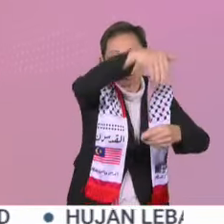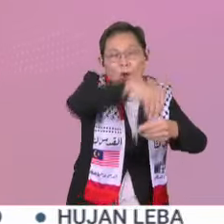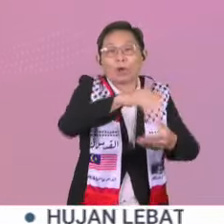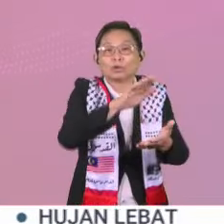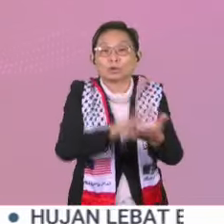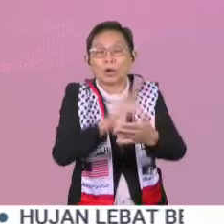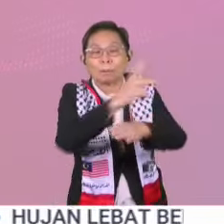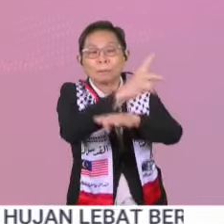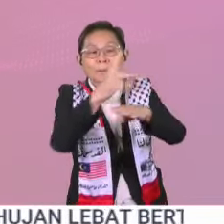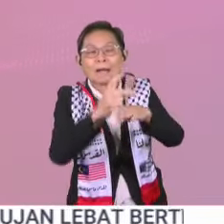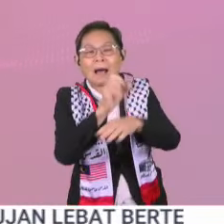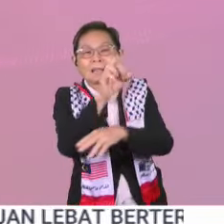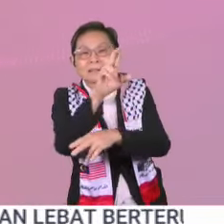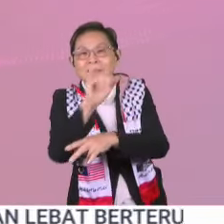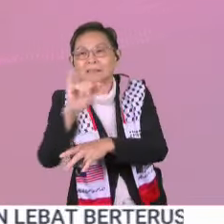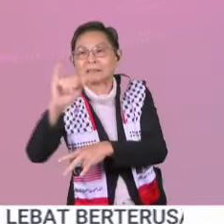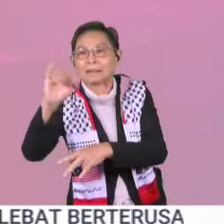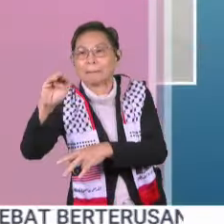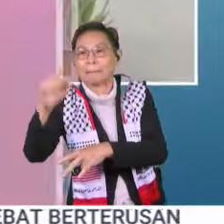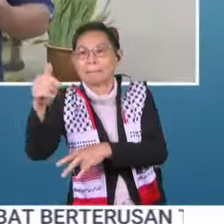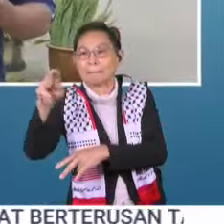Iman.